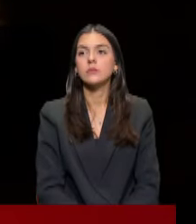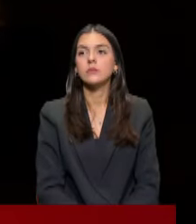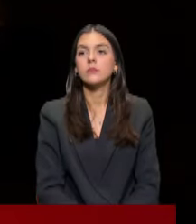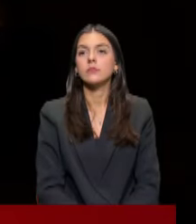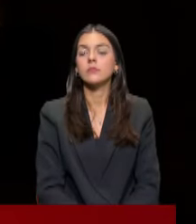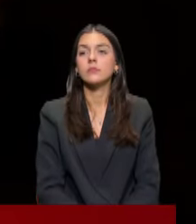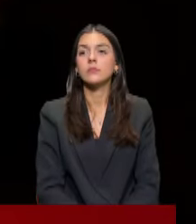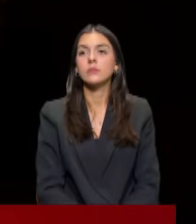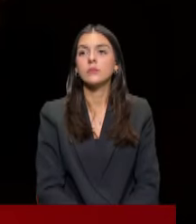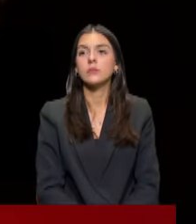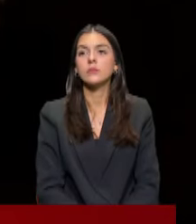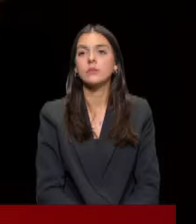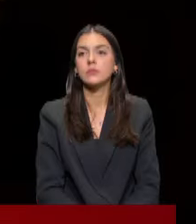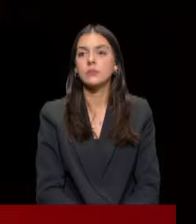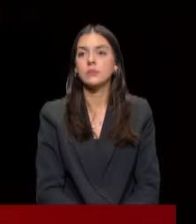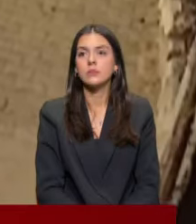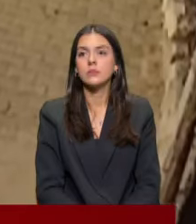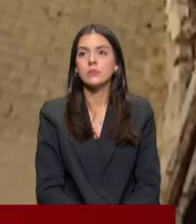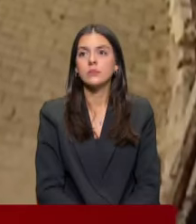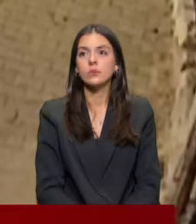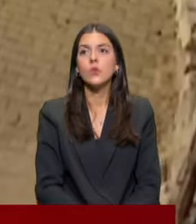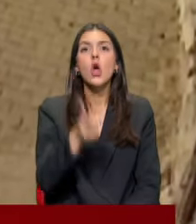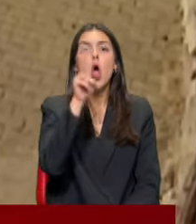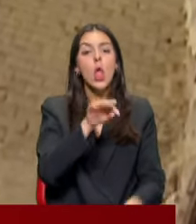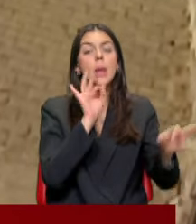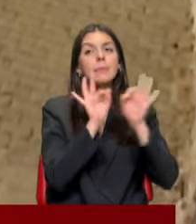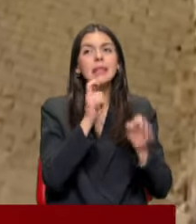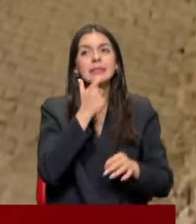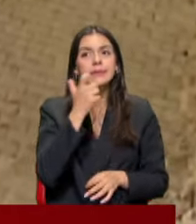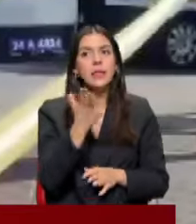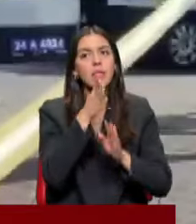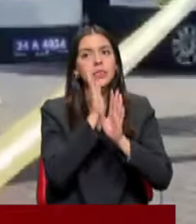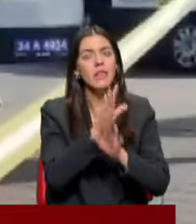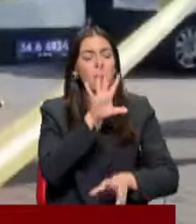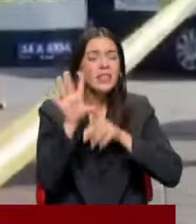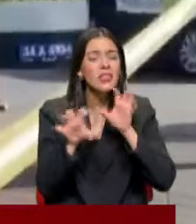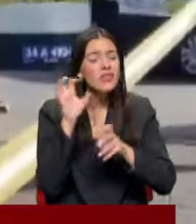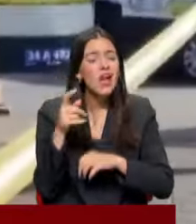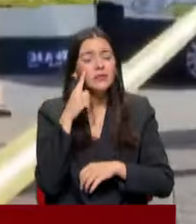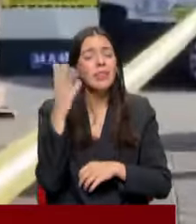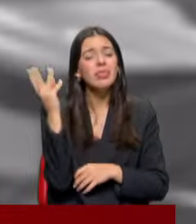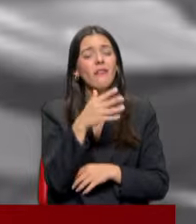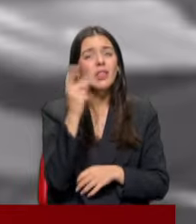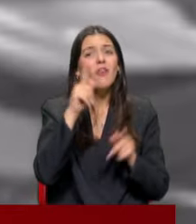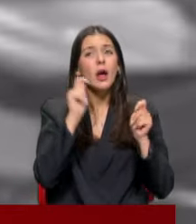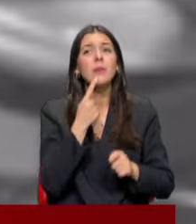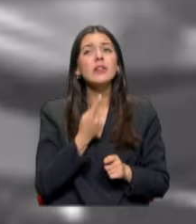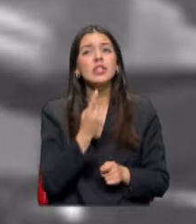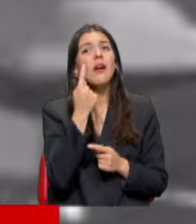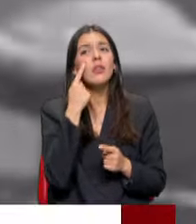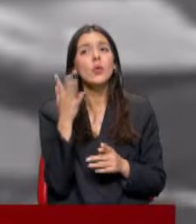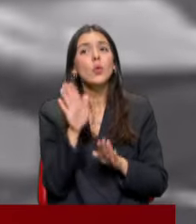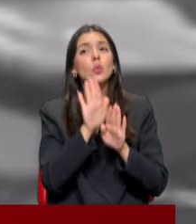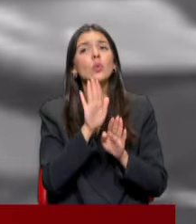ülkede nefes alamıyorum. Nefes aldığımı hissetmiyorum. Ölüm tehditleri, yıllar süren tacizler, defalarca yapılan şikayetlere